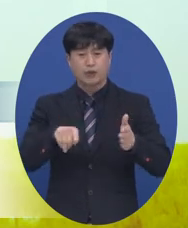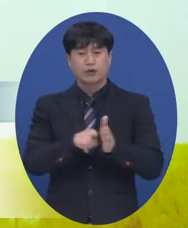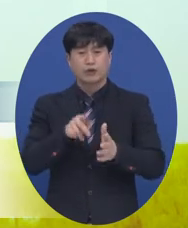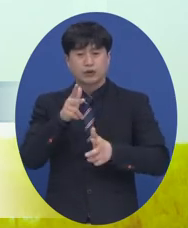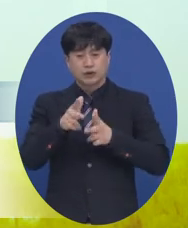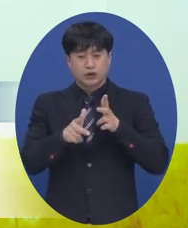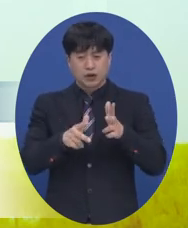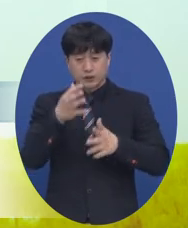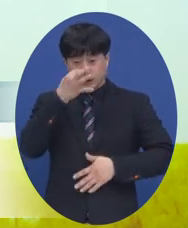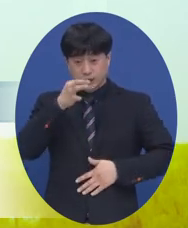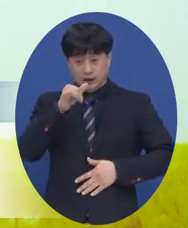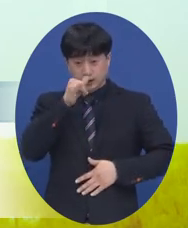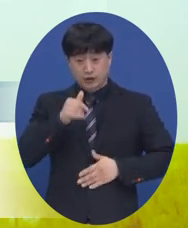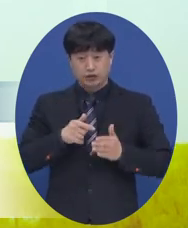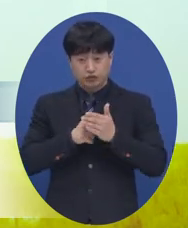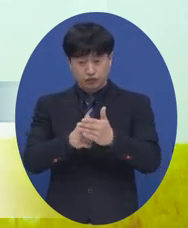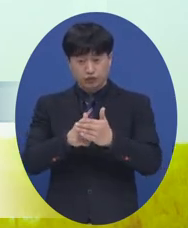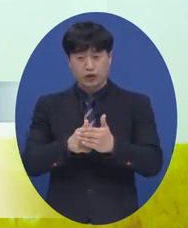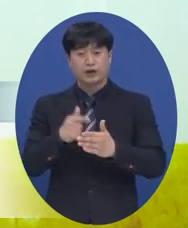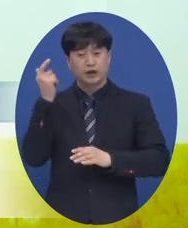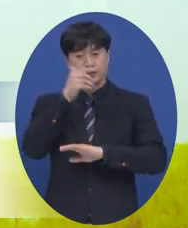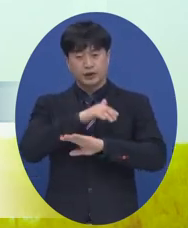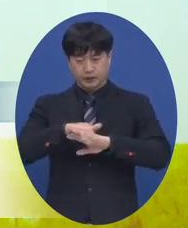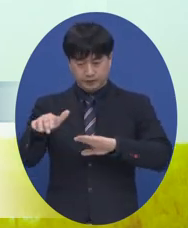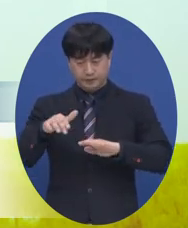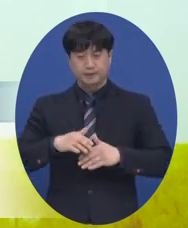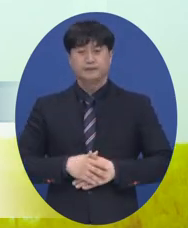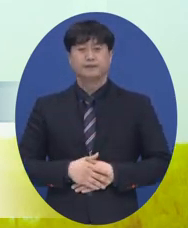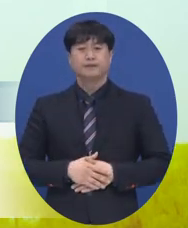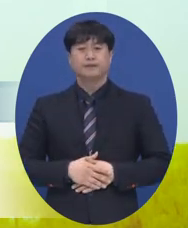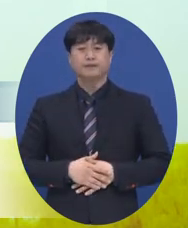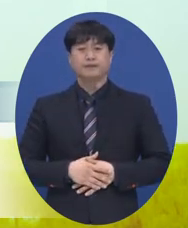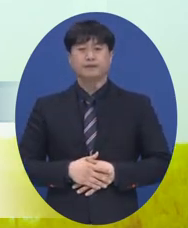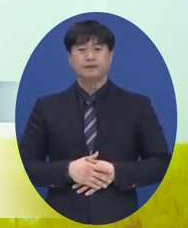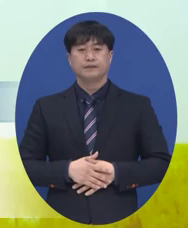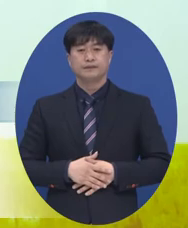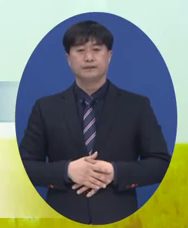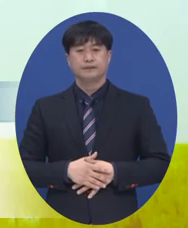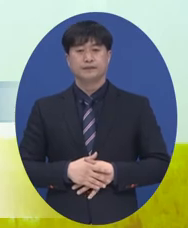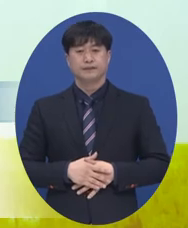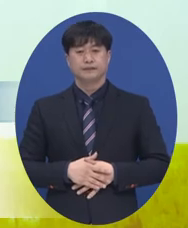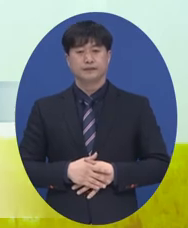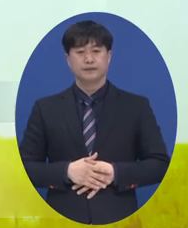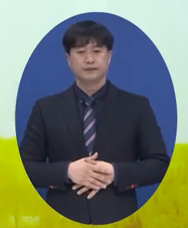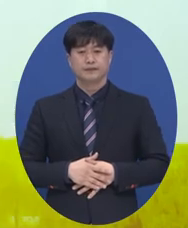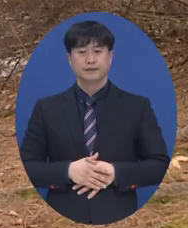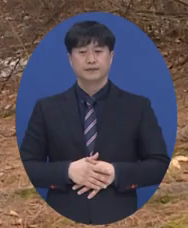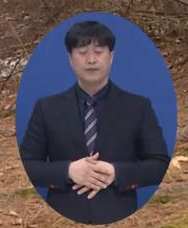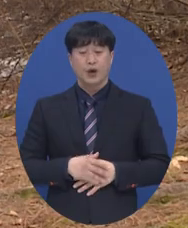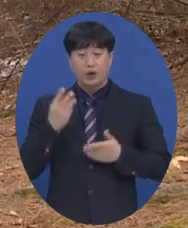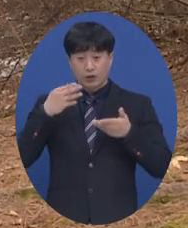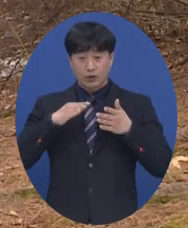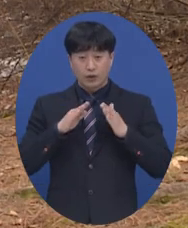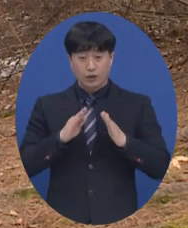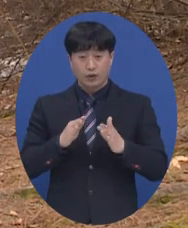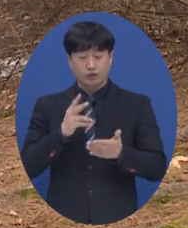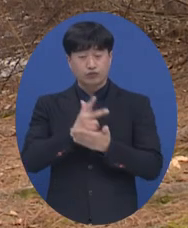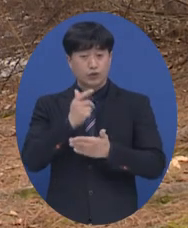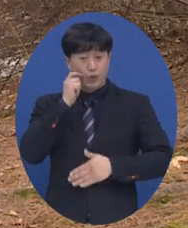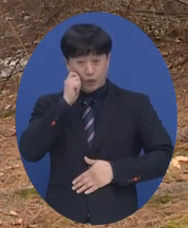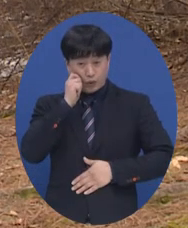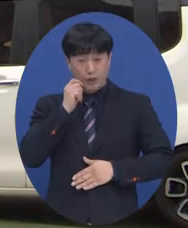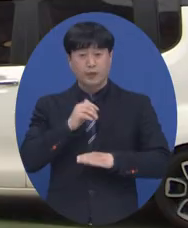위해서 조금 더 사업을 내실이 그냥 추징하고 그리고 적극적으로 이제 추진해 지금 노력하도록 하겠습니다 경기도는